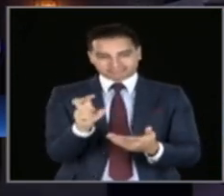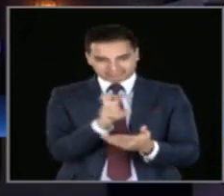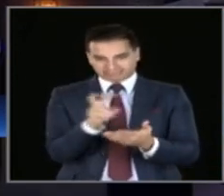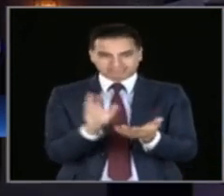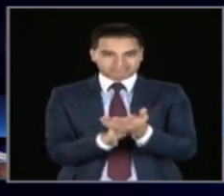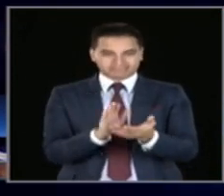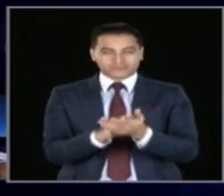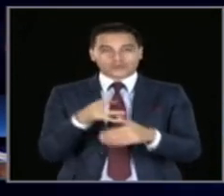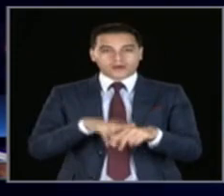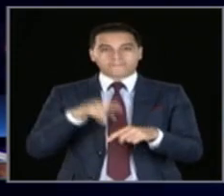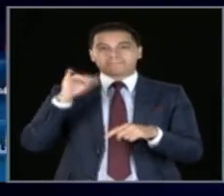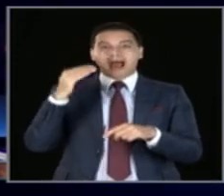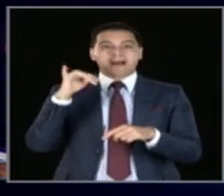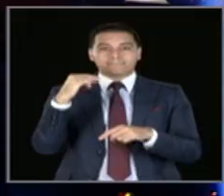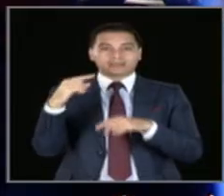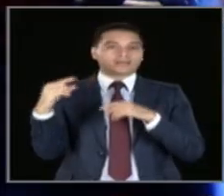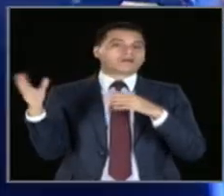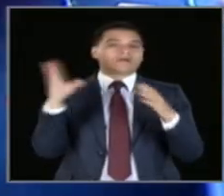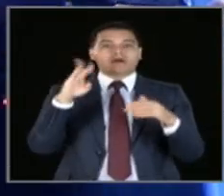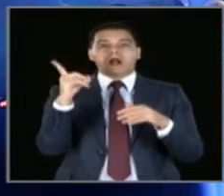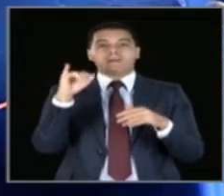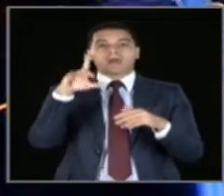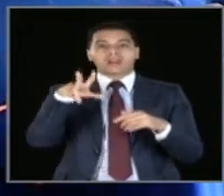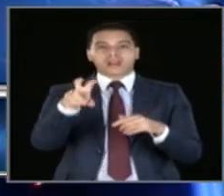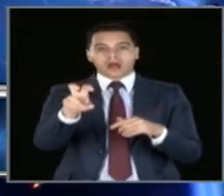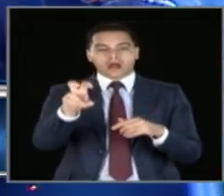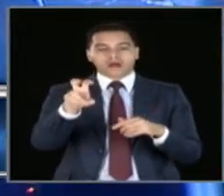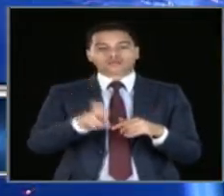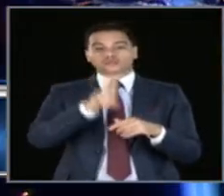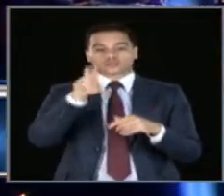الله. السؤال الثالث،